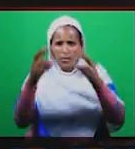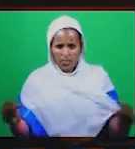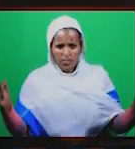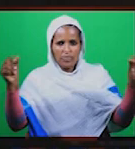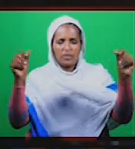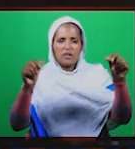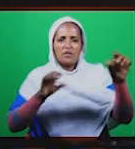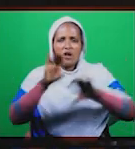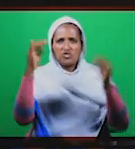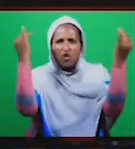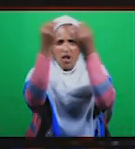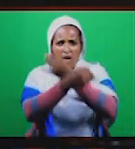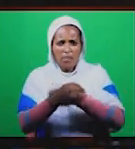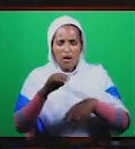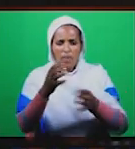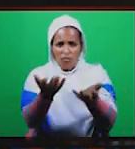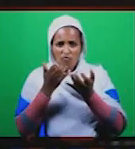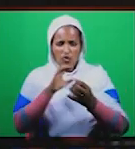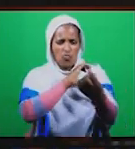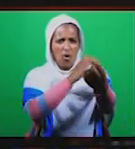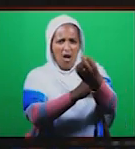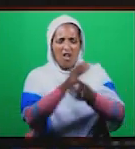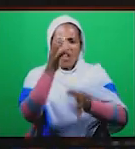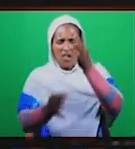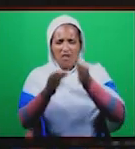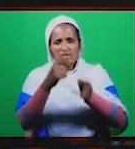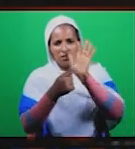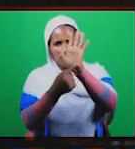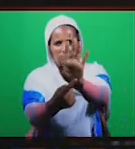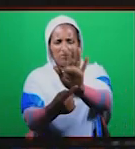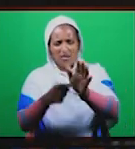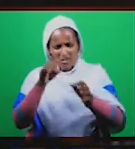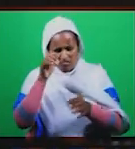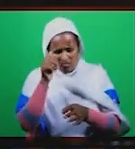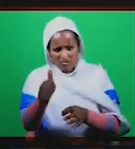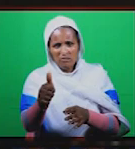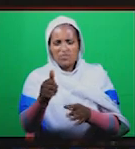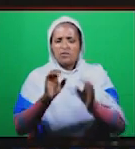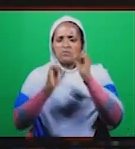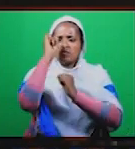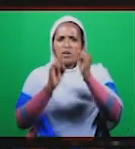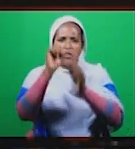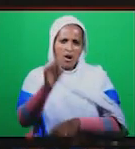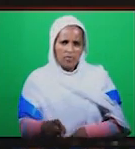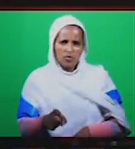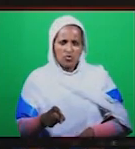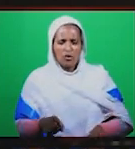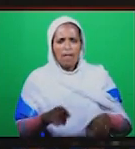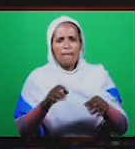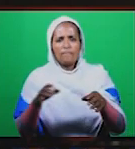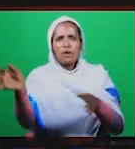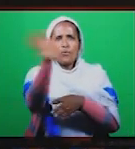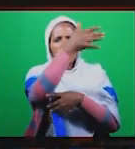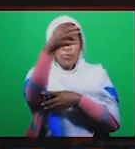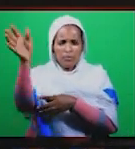ላይ ሰላም እየመጣ ነው። ይህንን ሰላም ሊያደበዝዙ፣ ሊያጨልሙ የሚፈልጉ ኃይሎችን